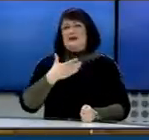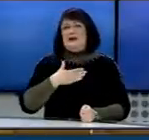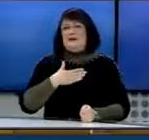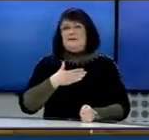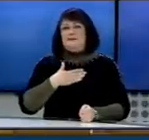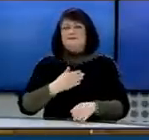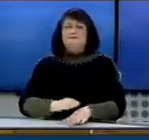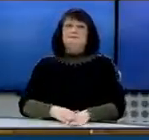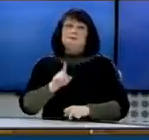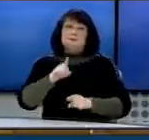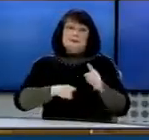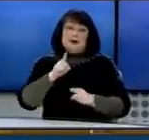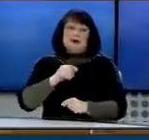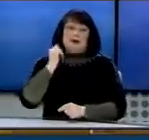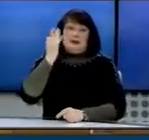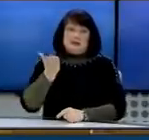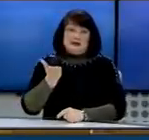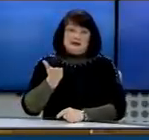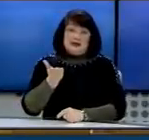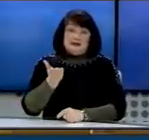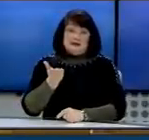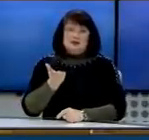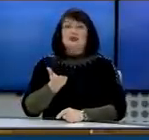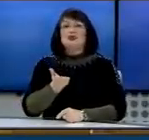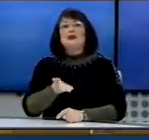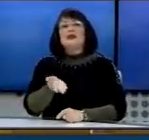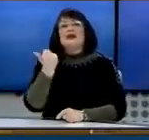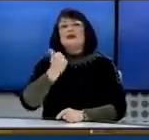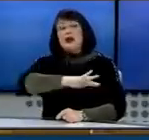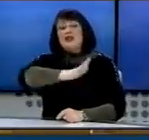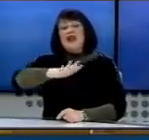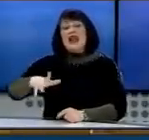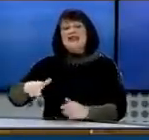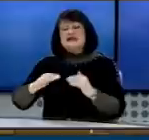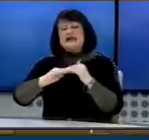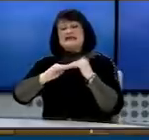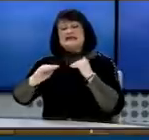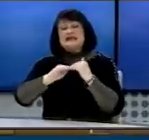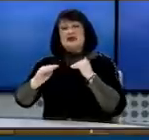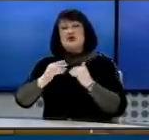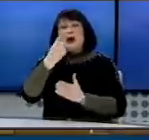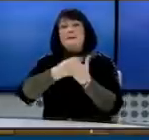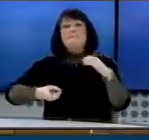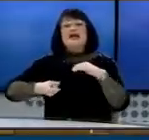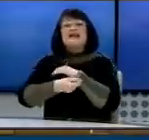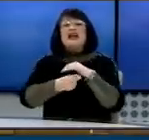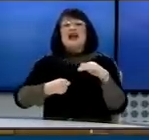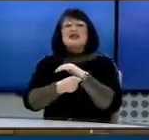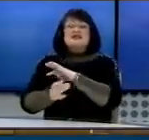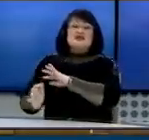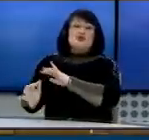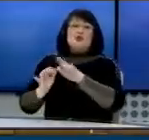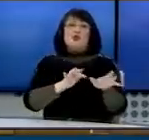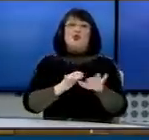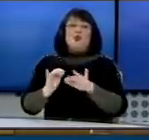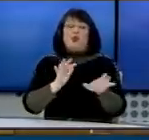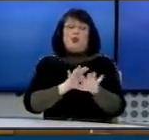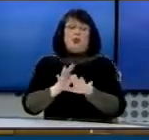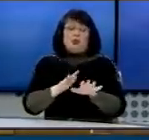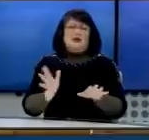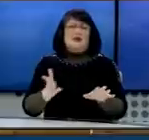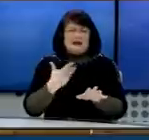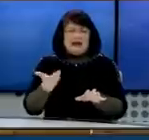από όσους πίστευαν ότι δεν υπάρχουν θαλάσσια σύνορα και οι μετανάστες πρέπει να έρχονται και μετά να